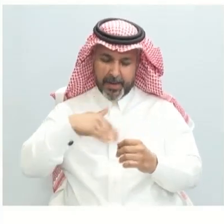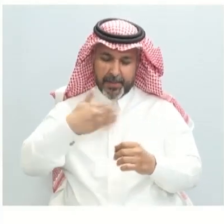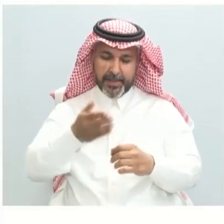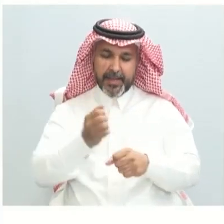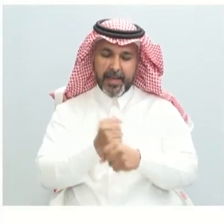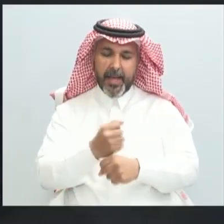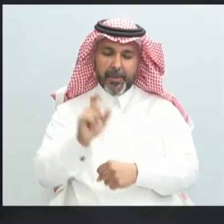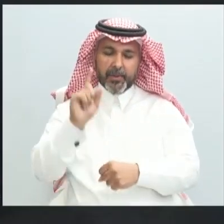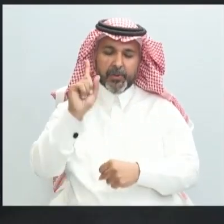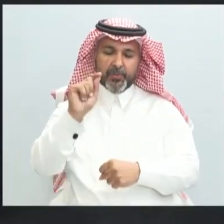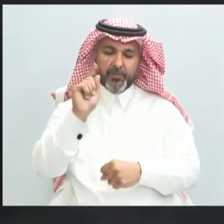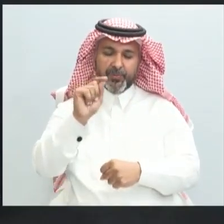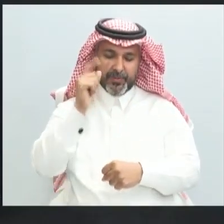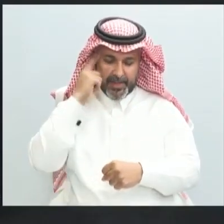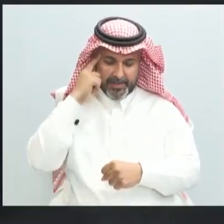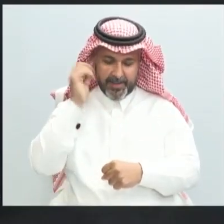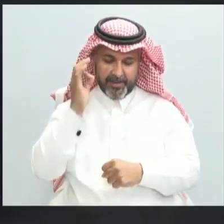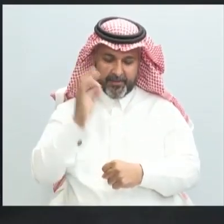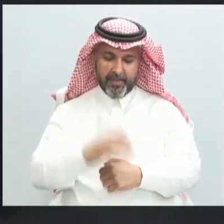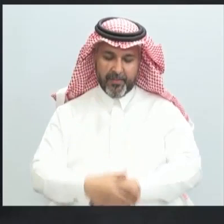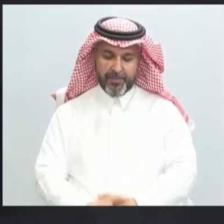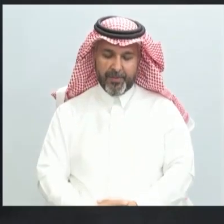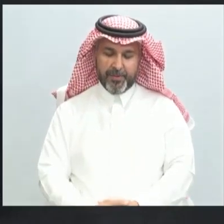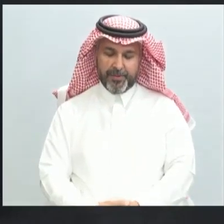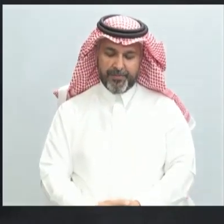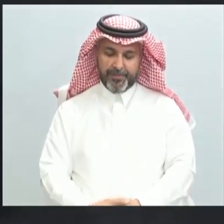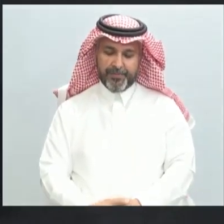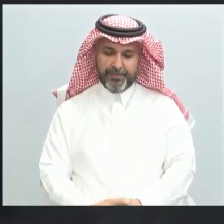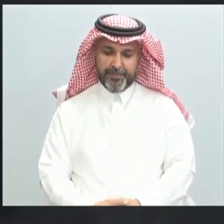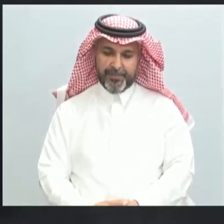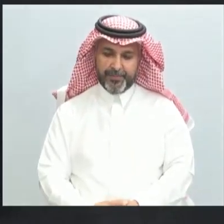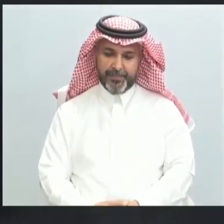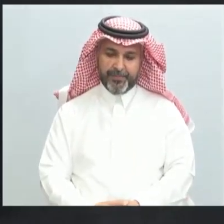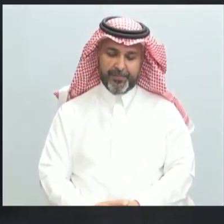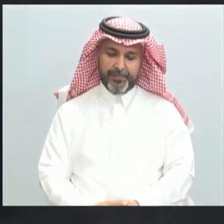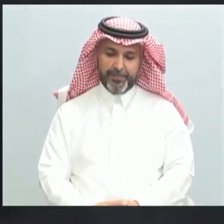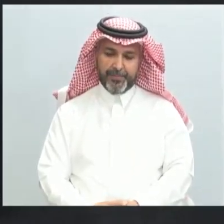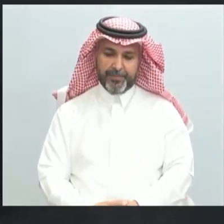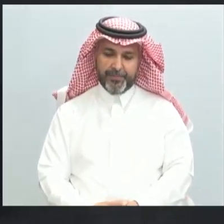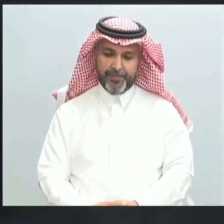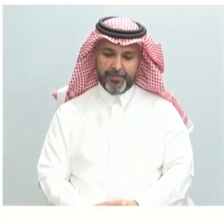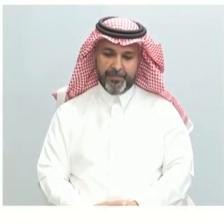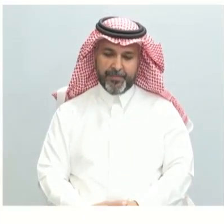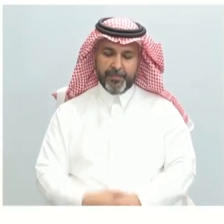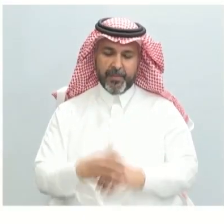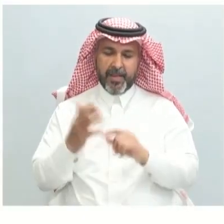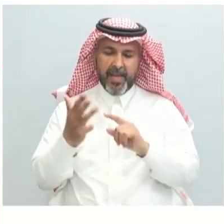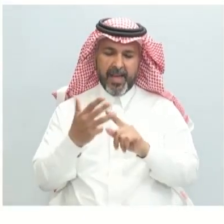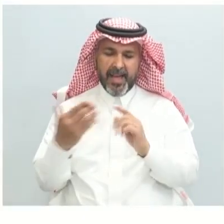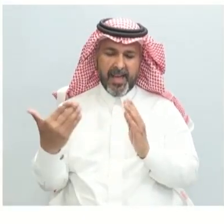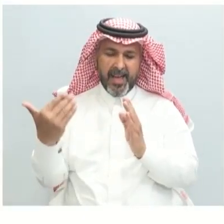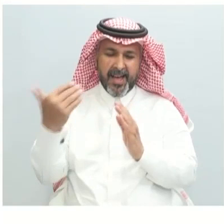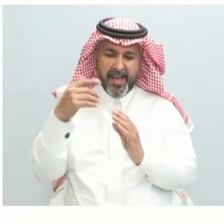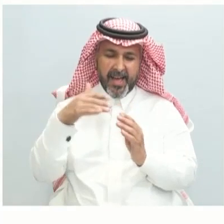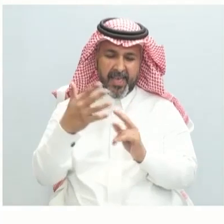العمل بجد واجتهاد لانجاز هذا العمل الموكل اليك قبول